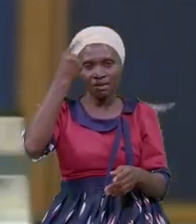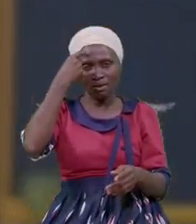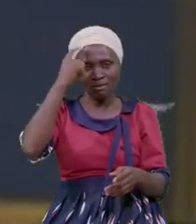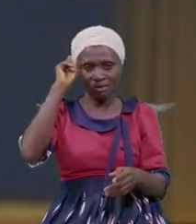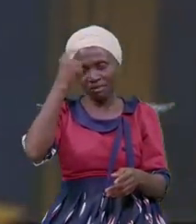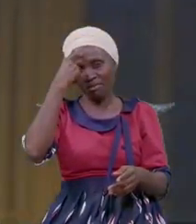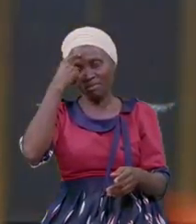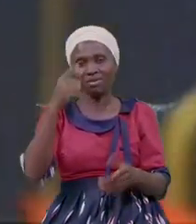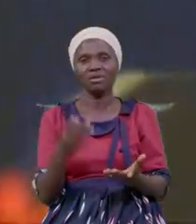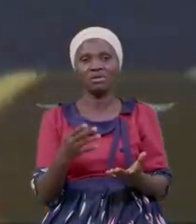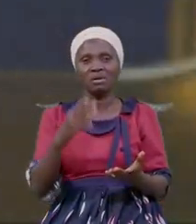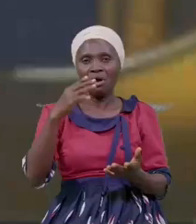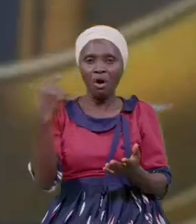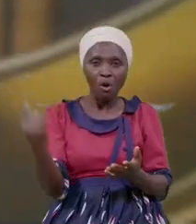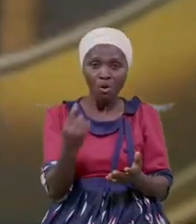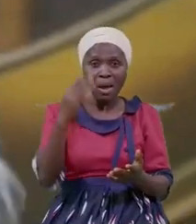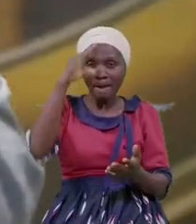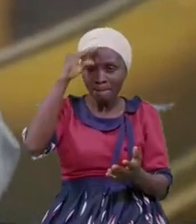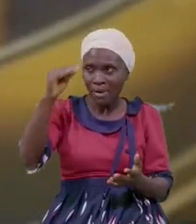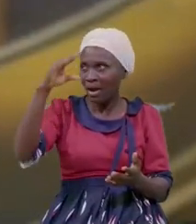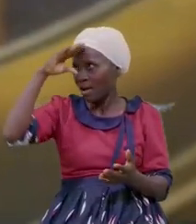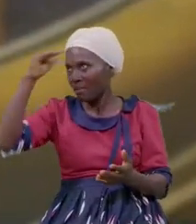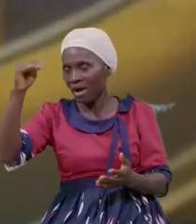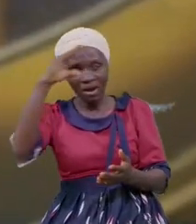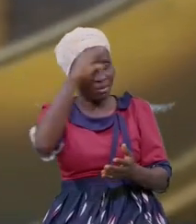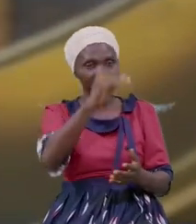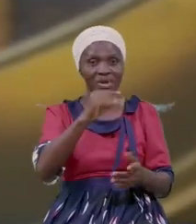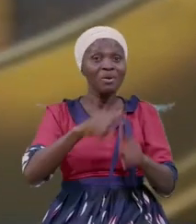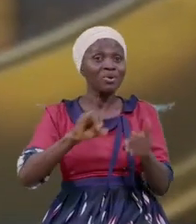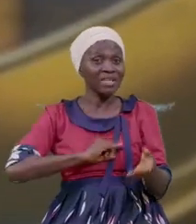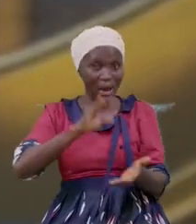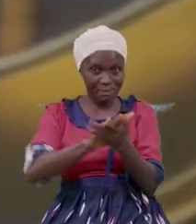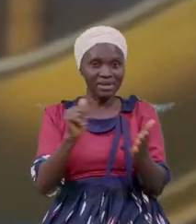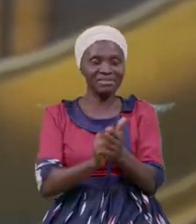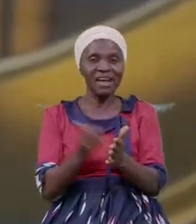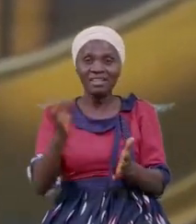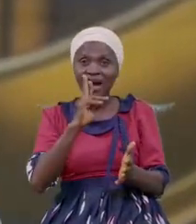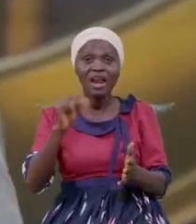crois qu'il y a des femmes ici qui deviendront